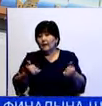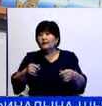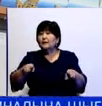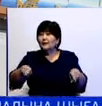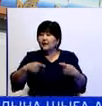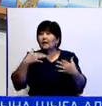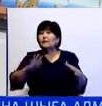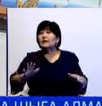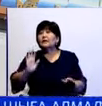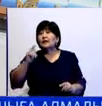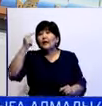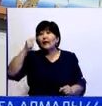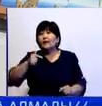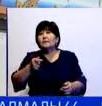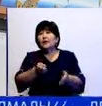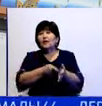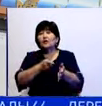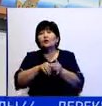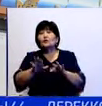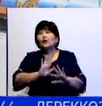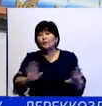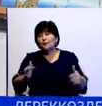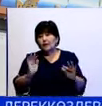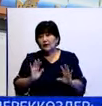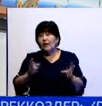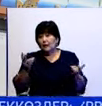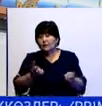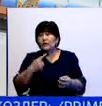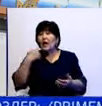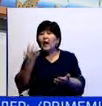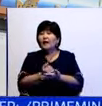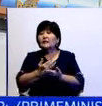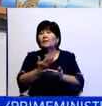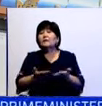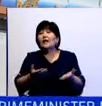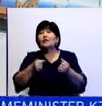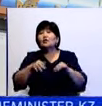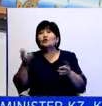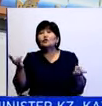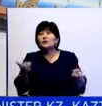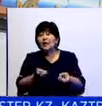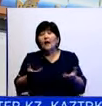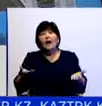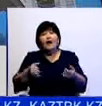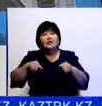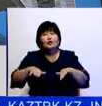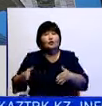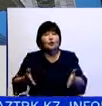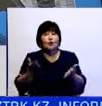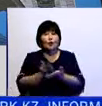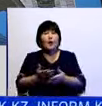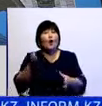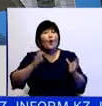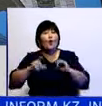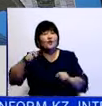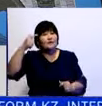біз ғылымда тек қана зерттеу жасап қоймау керекпіз. Біз осы анықталған мәселені қалай шешу керекпіз, қандай шешу жолдары бар. Университет